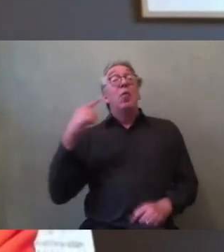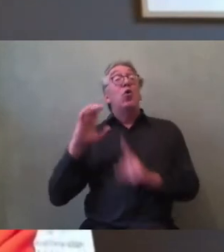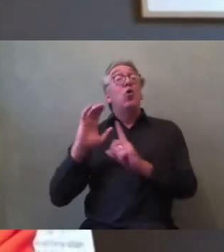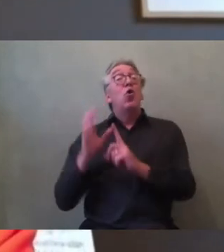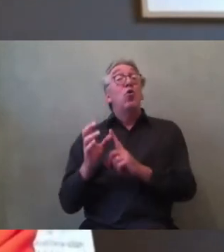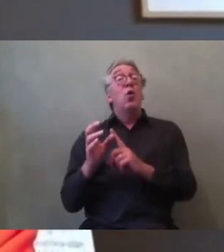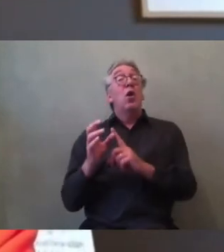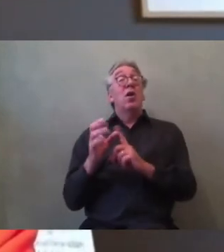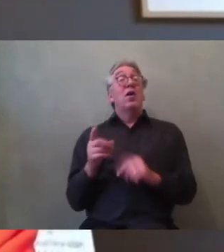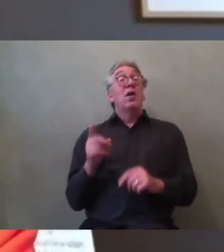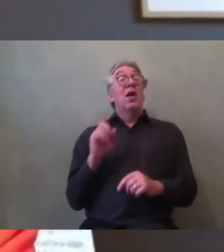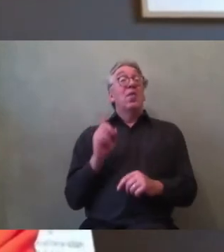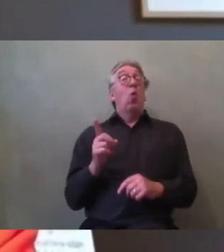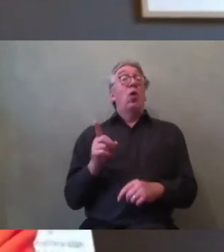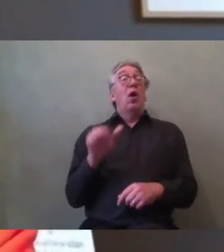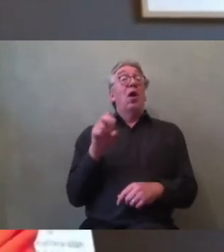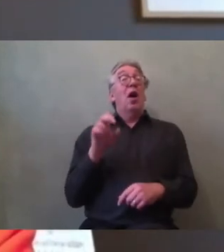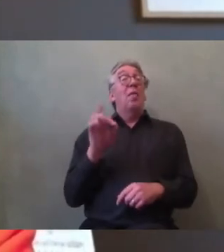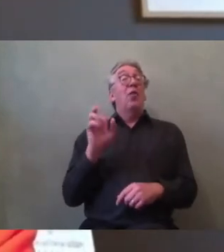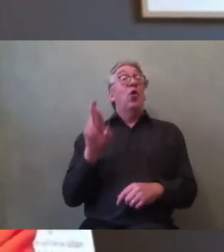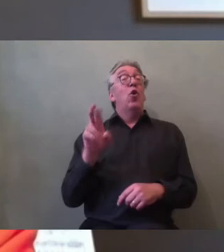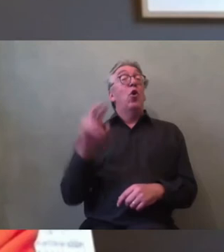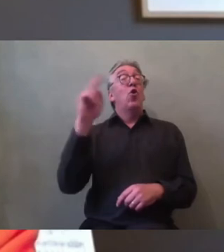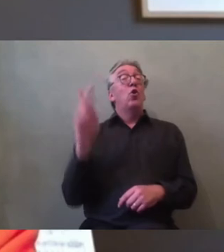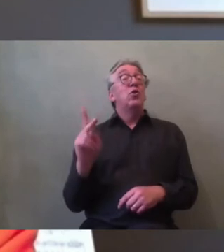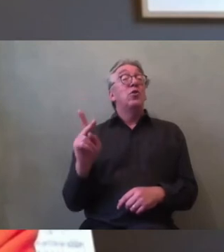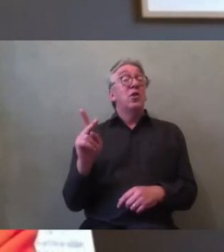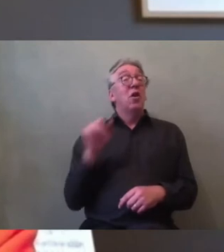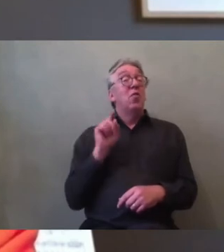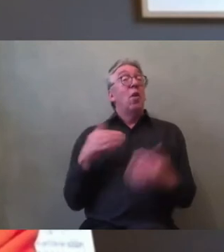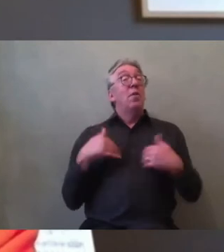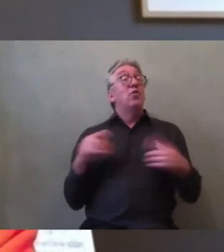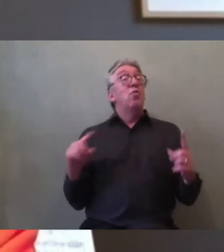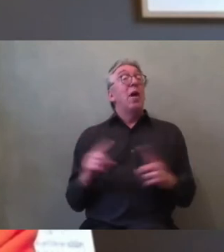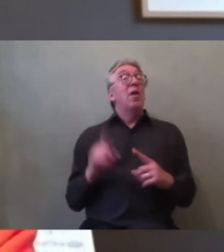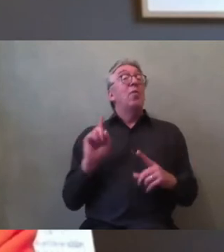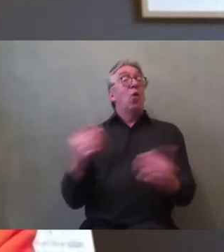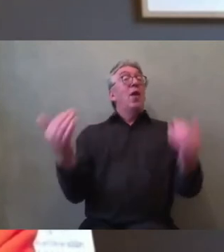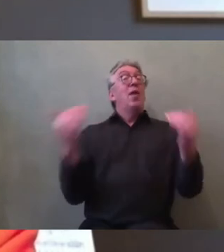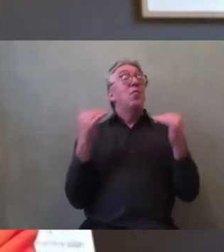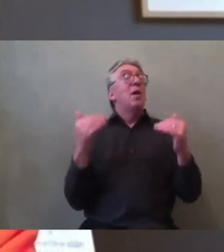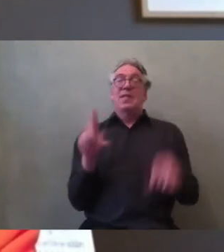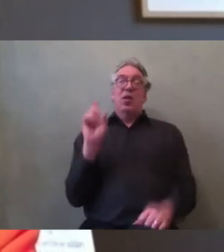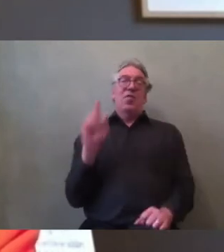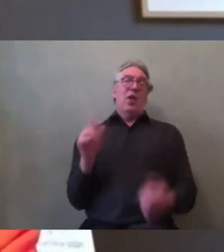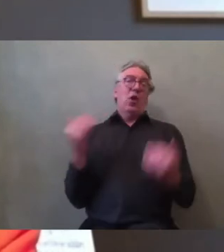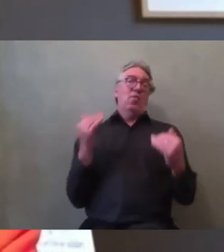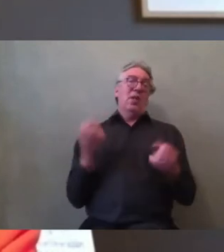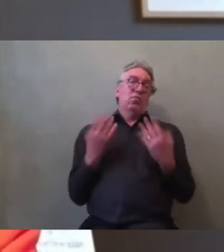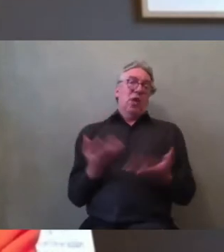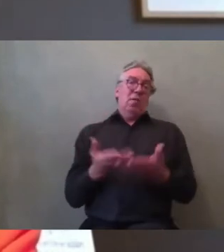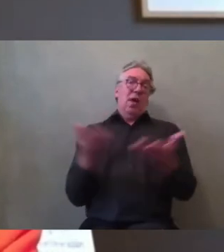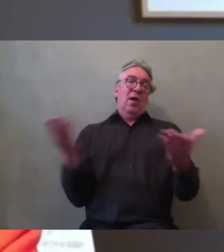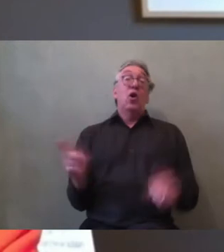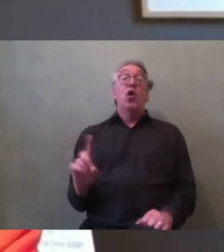aan amateurkunst door mensen met een beperking, dat daar weinig informatie over is. En dat betekent ook dat we